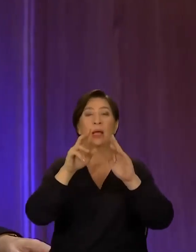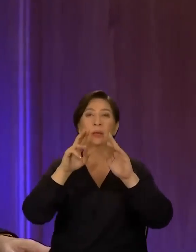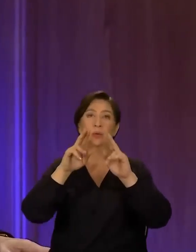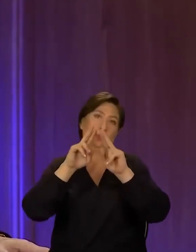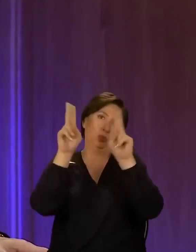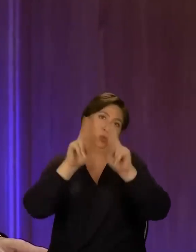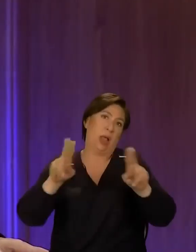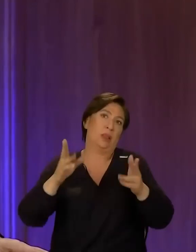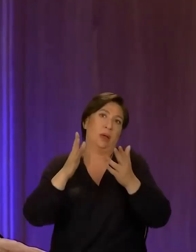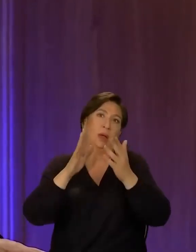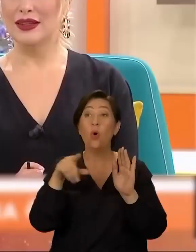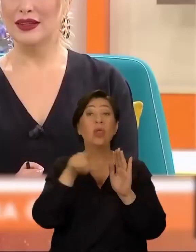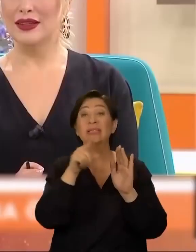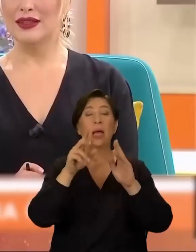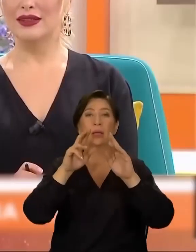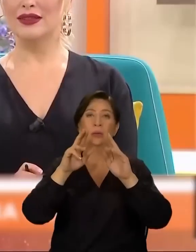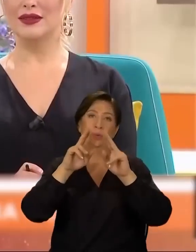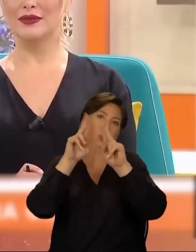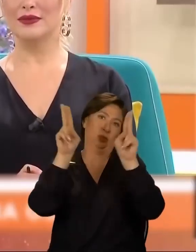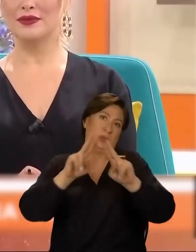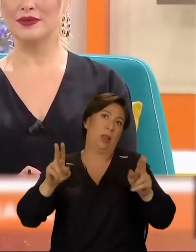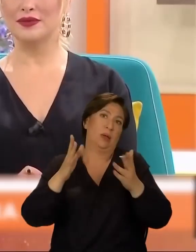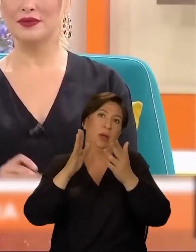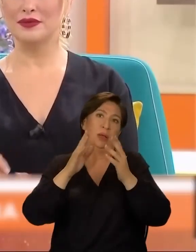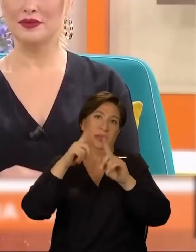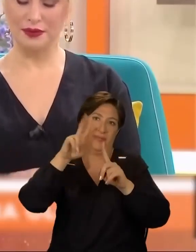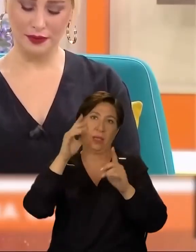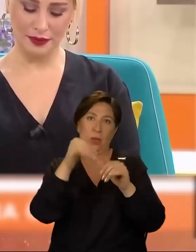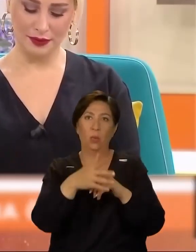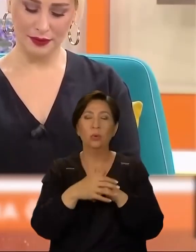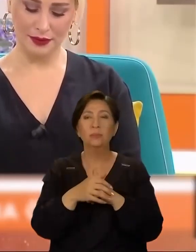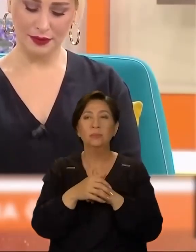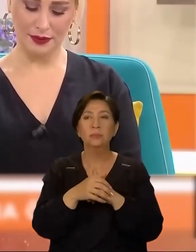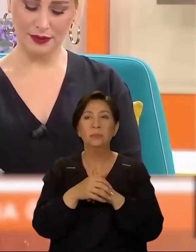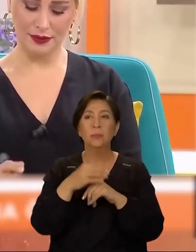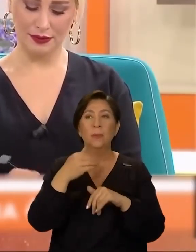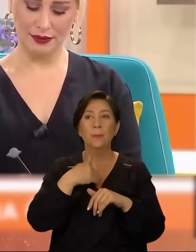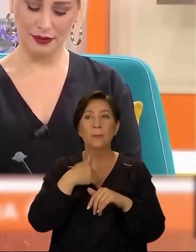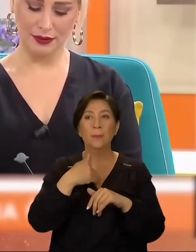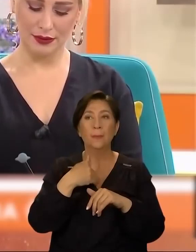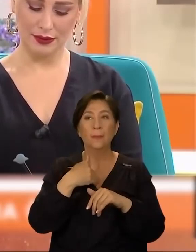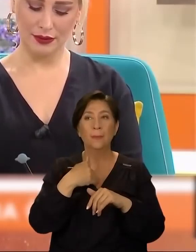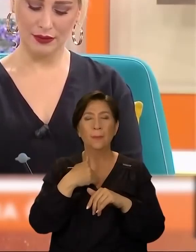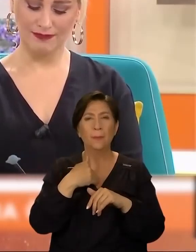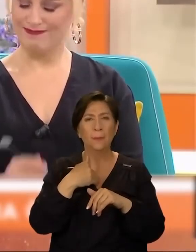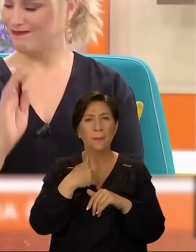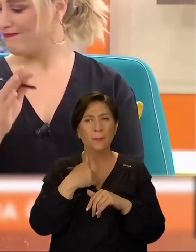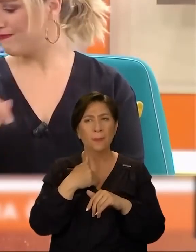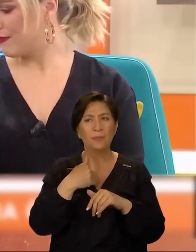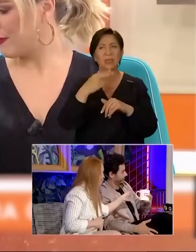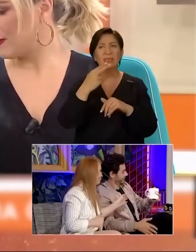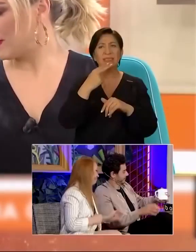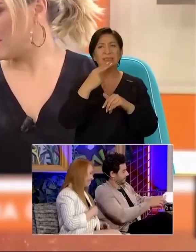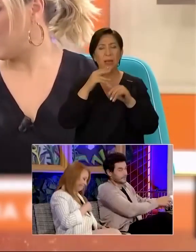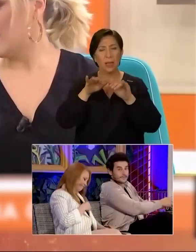ulusal kanaldan geliyor o yayın. Görelim. 13 Nisan'da ondan sonra eşimin internetten canlı sohbet hatlarına girip